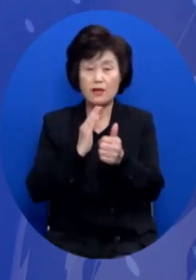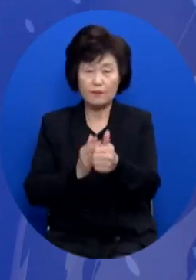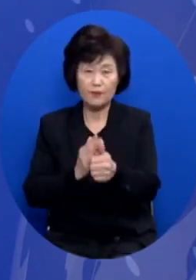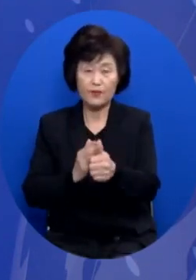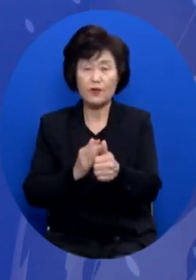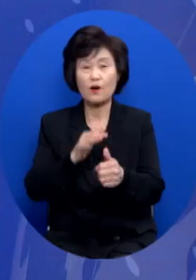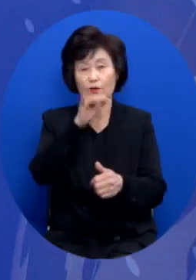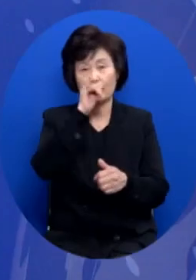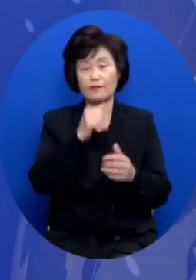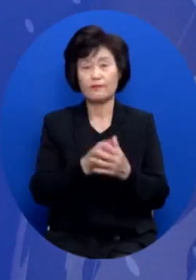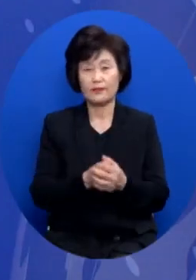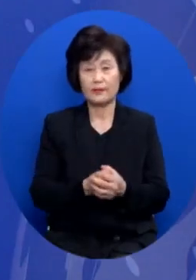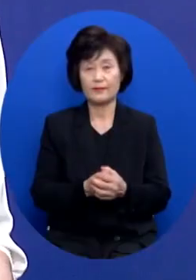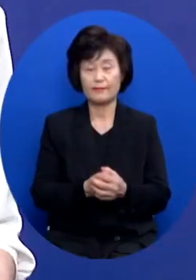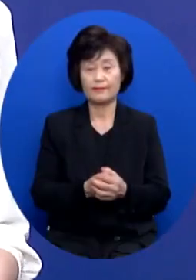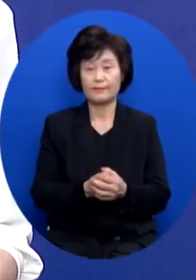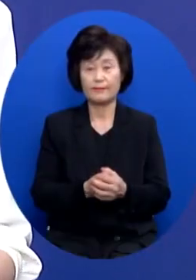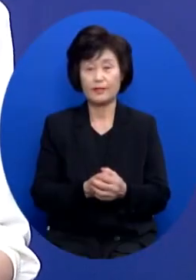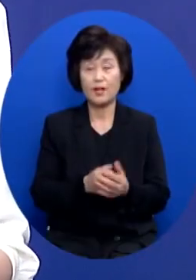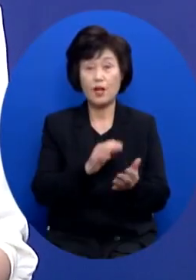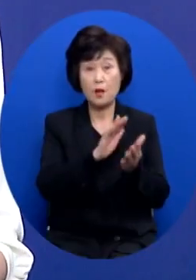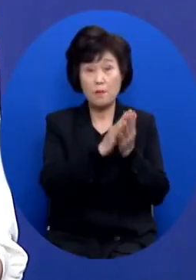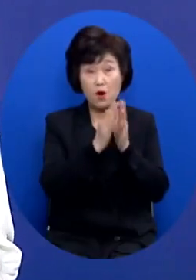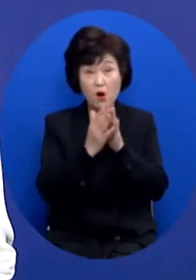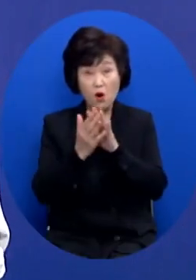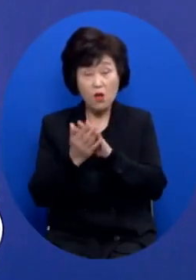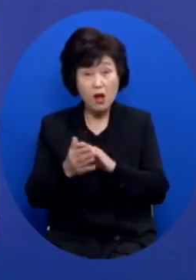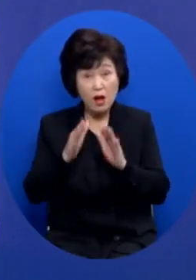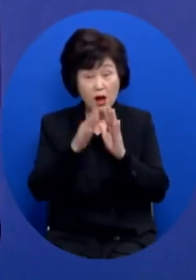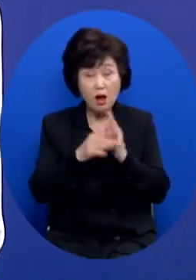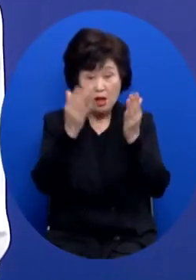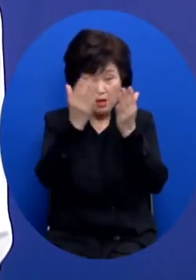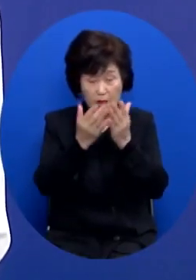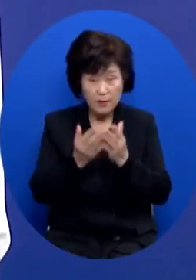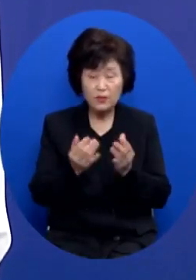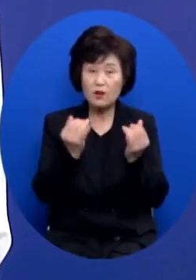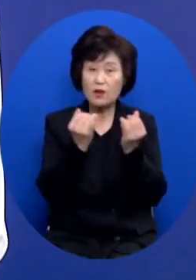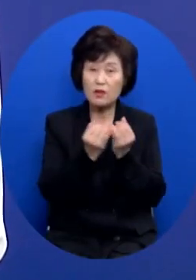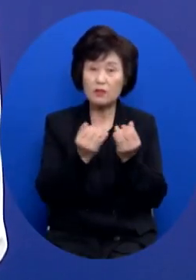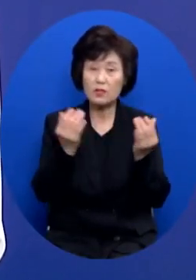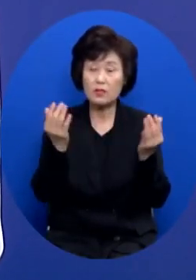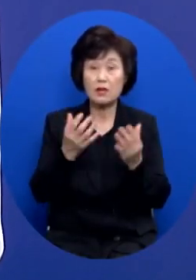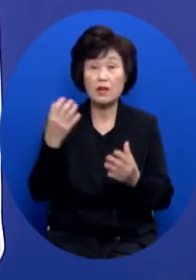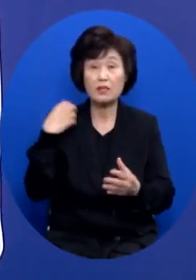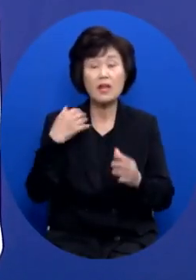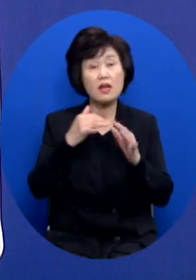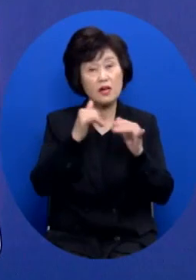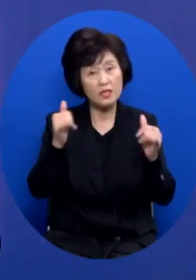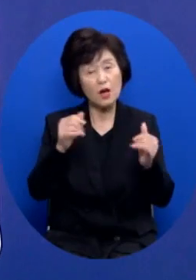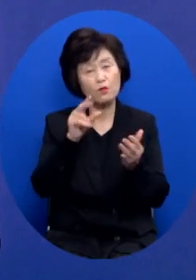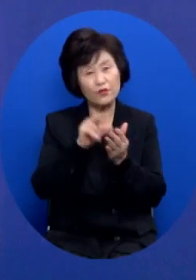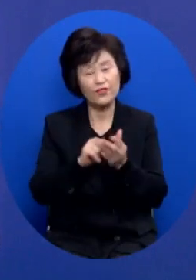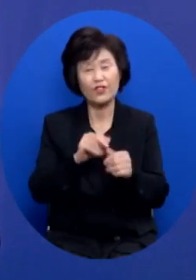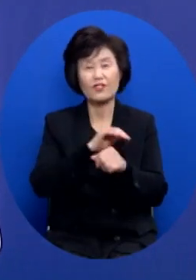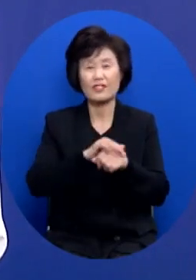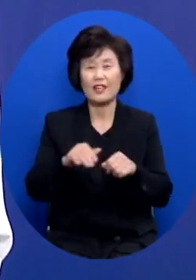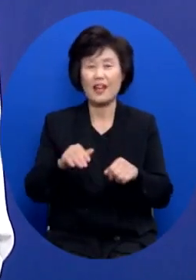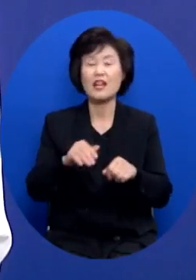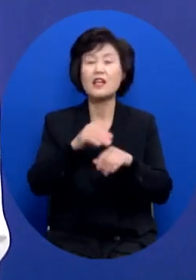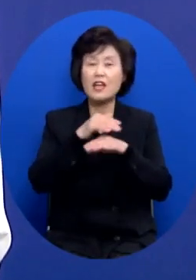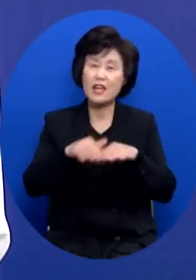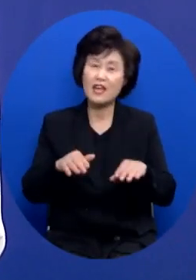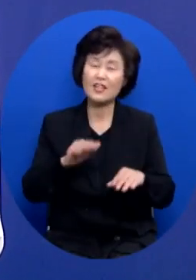부탁을 했습니다네 변화하는 시대에 맞춰 여성 사역자들의 안수 문제도 모쪼록 잘 해결이 될 수 있길